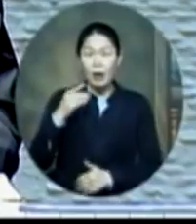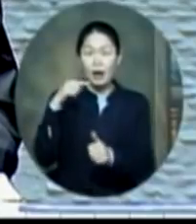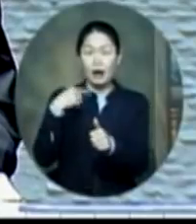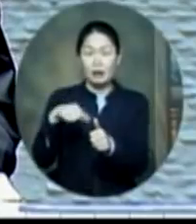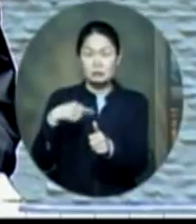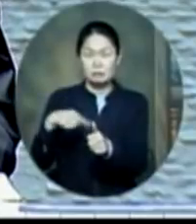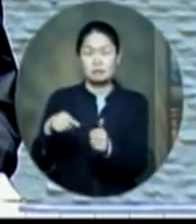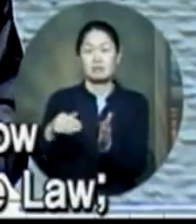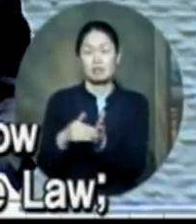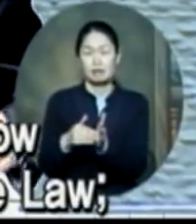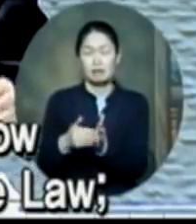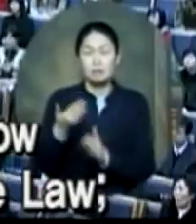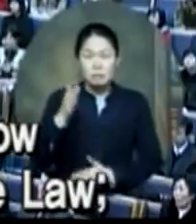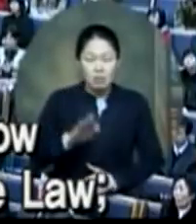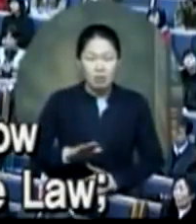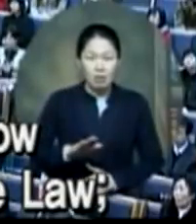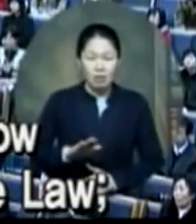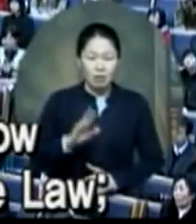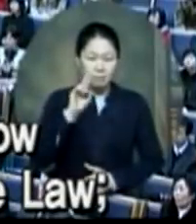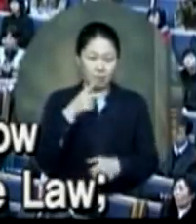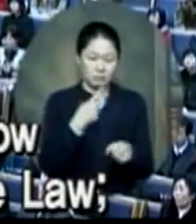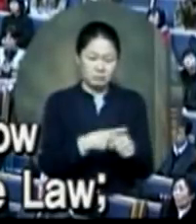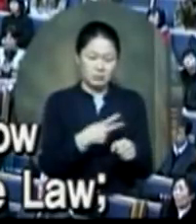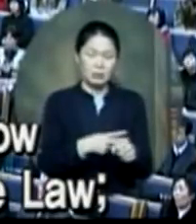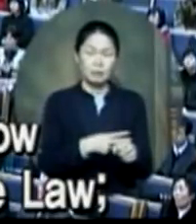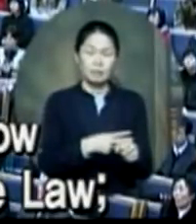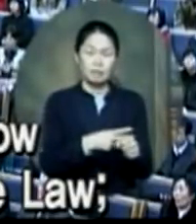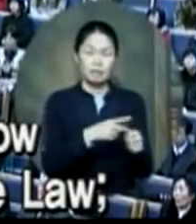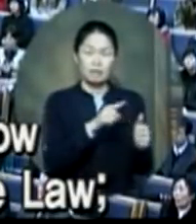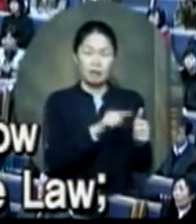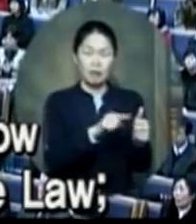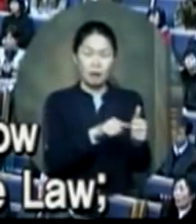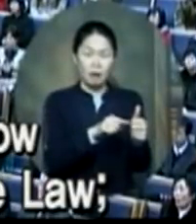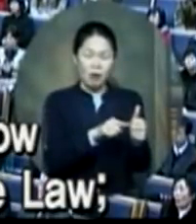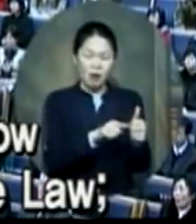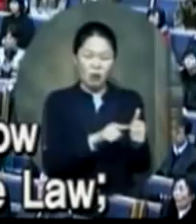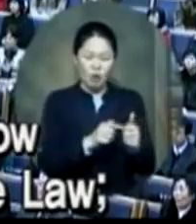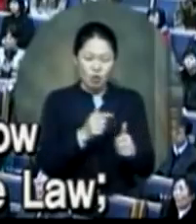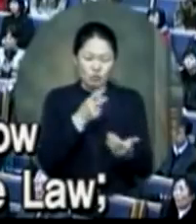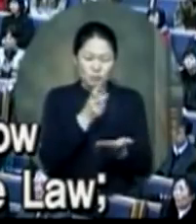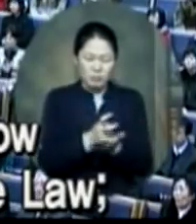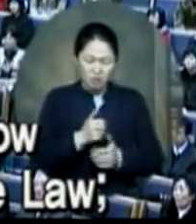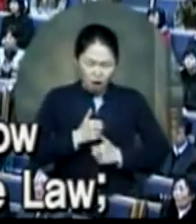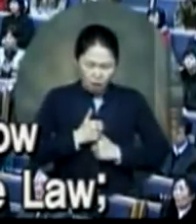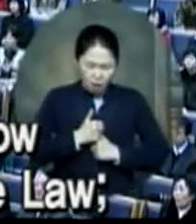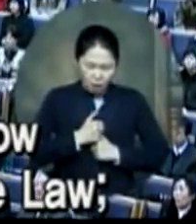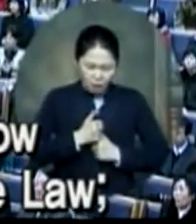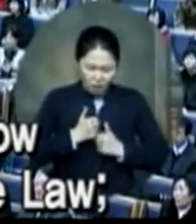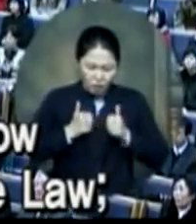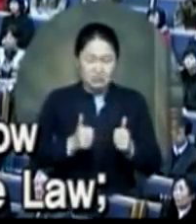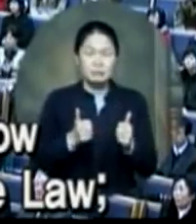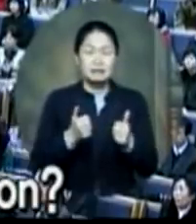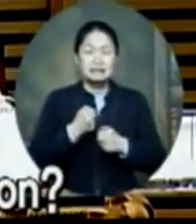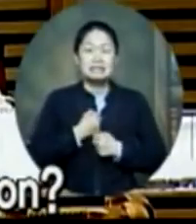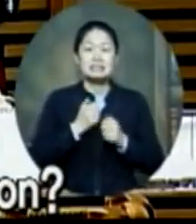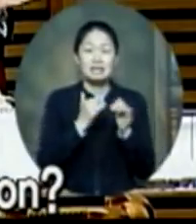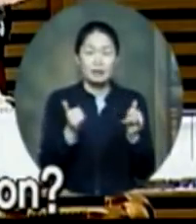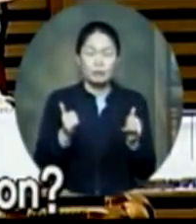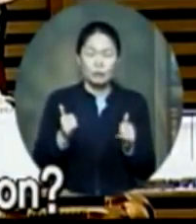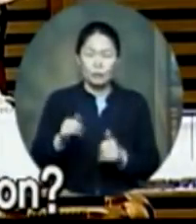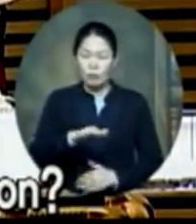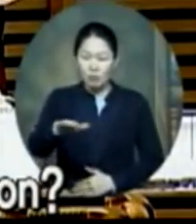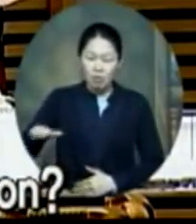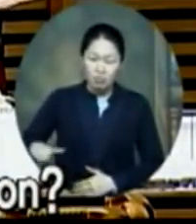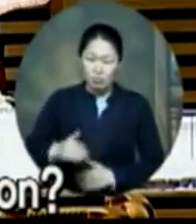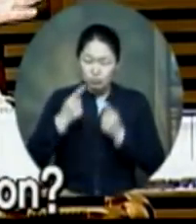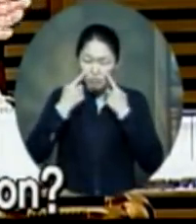가르쳤어요. 그런데 사도 바울 보고 율법을 열심히 지키는 사람으로 사람들에게 분명하게 알리자고